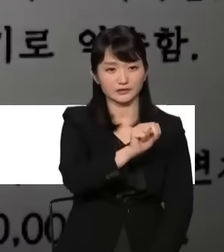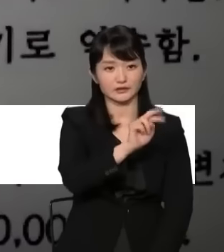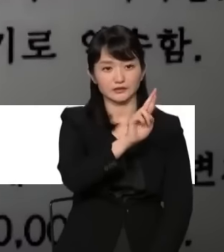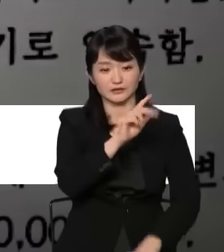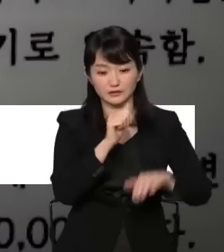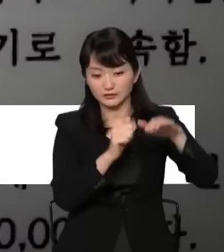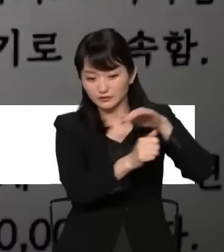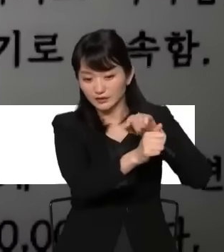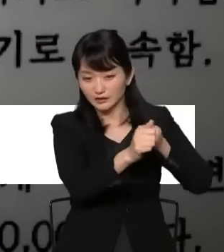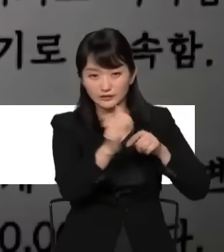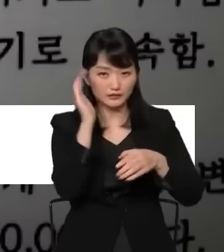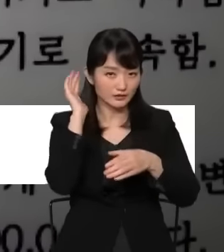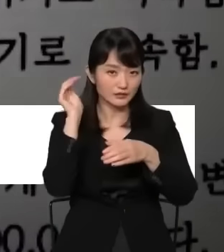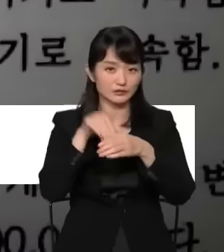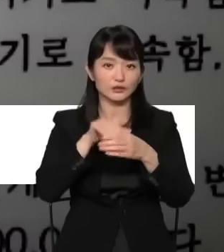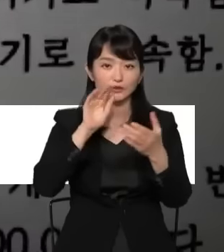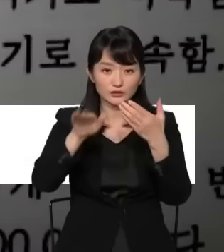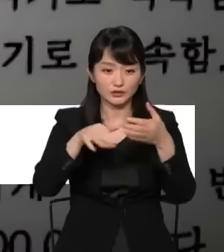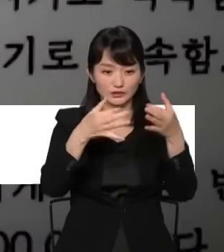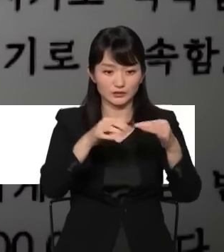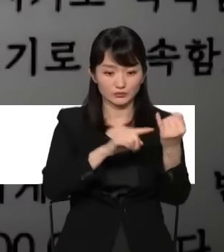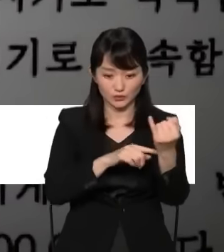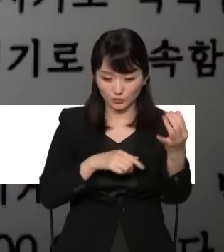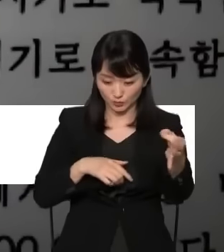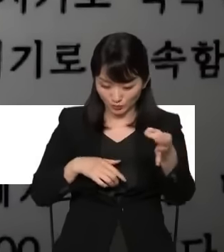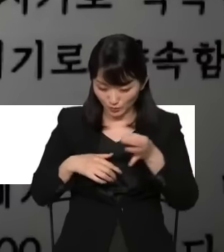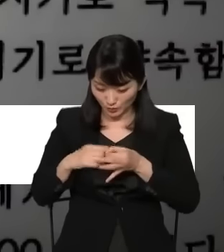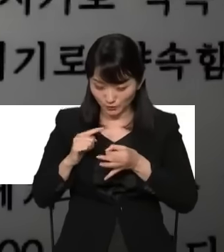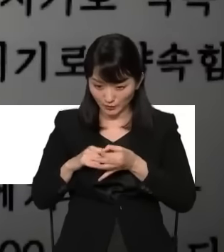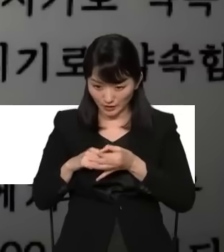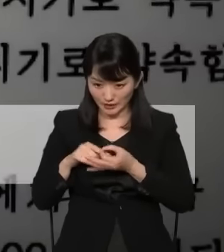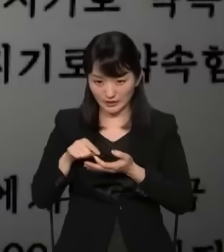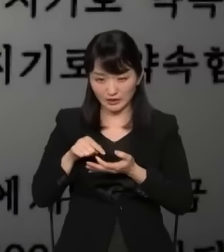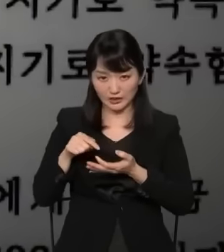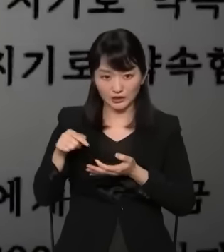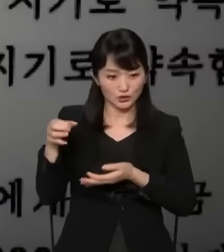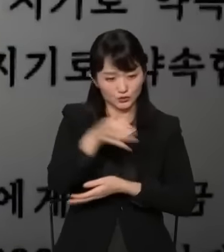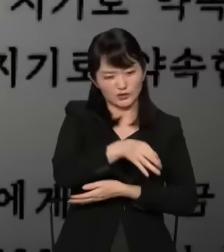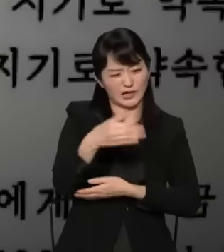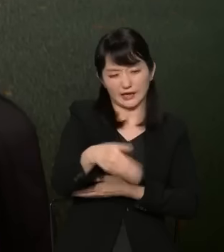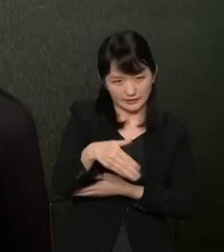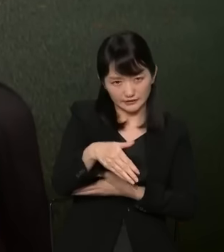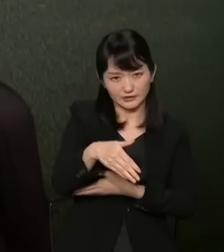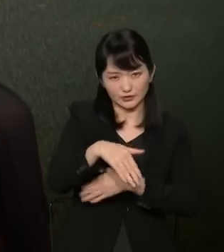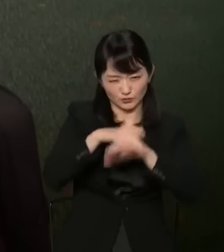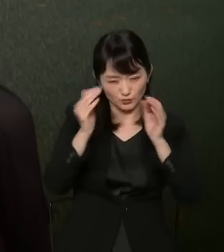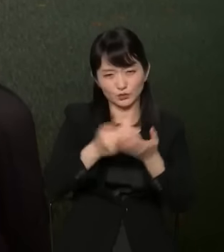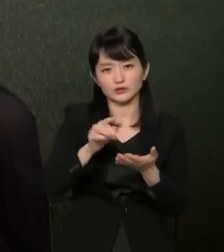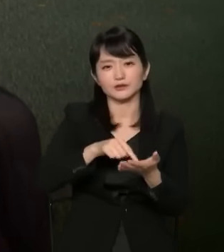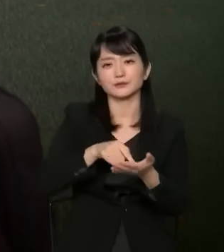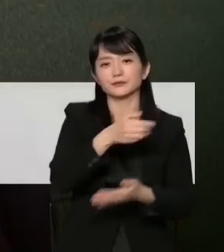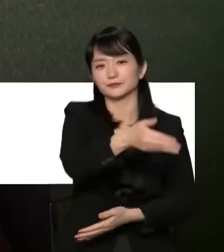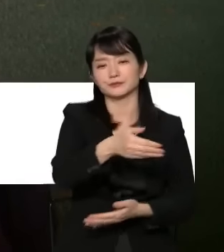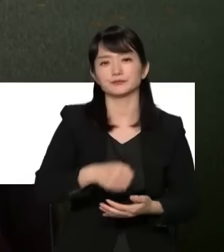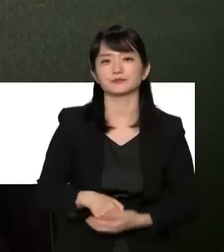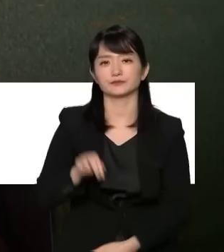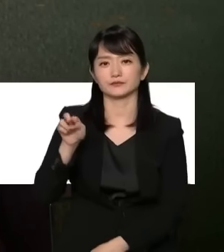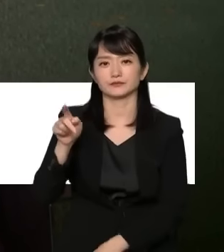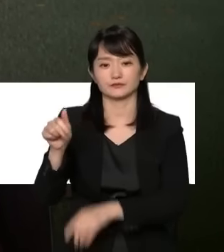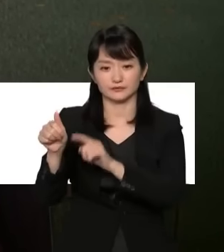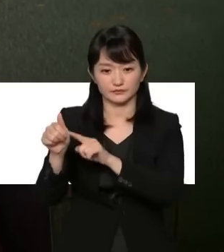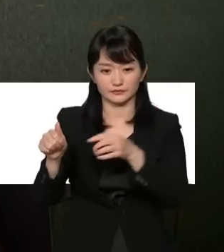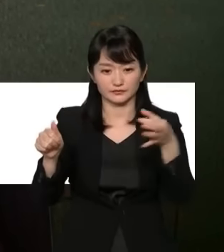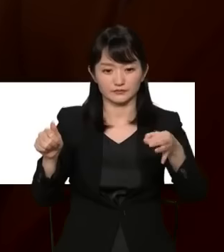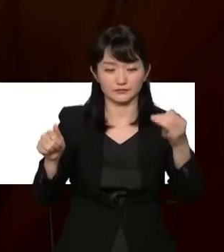대선 이후 김여사에게 돈을 받아 미수금을 모두 변하겠다고 약속했 겁니다 명균이 김건